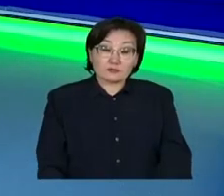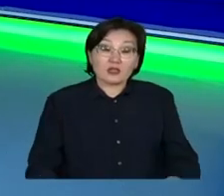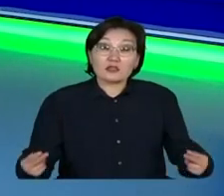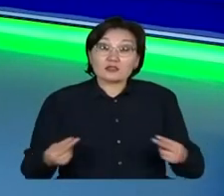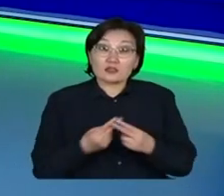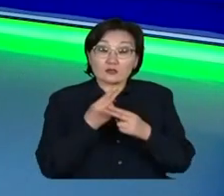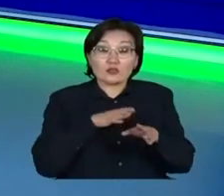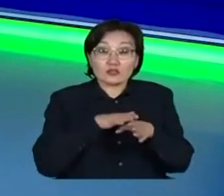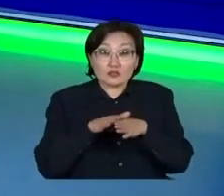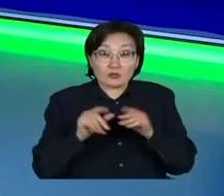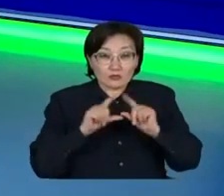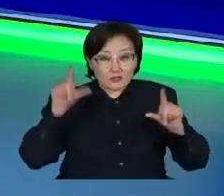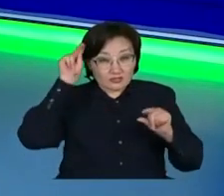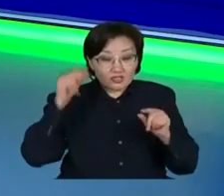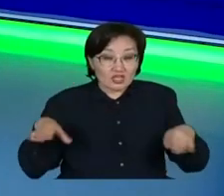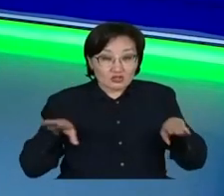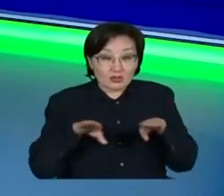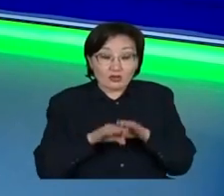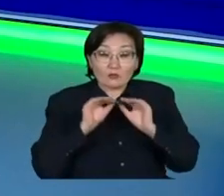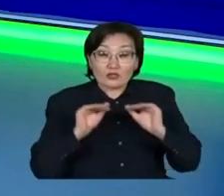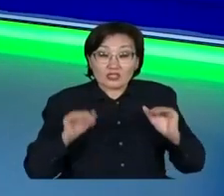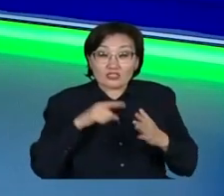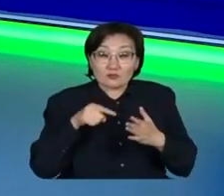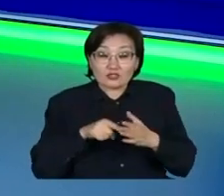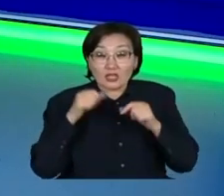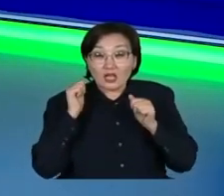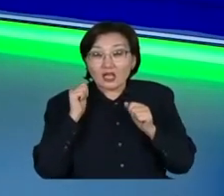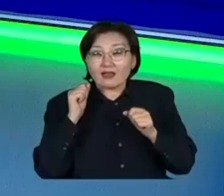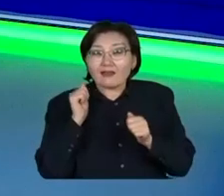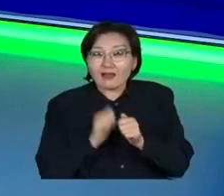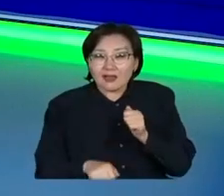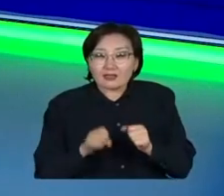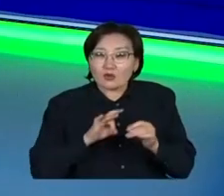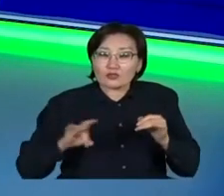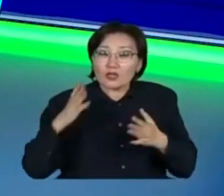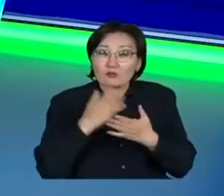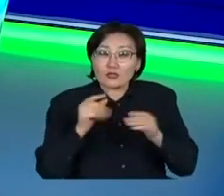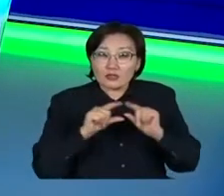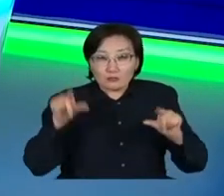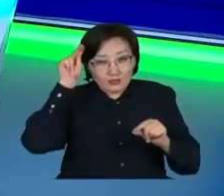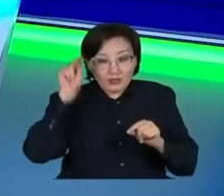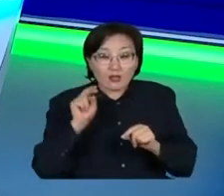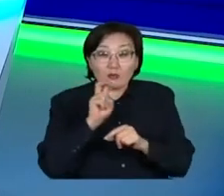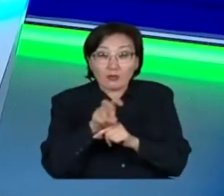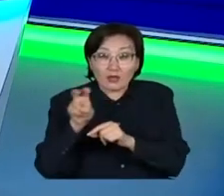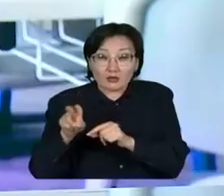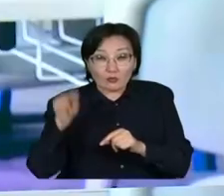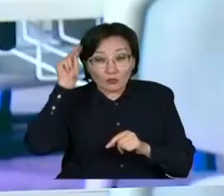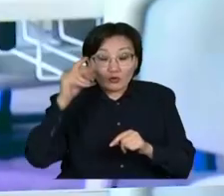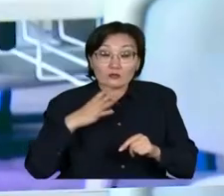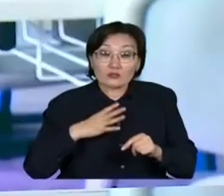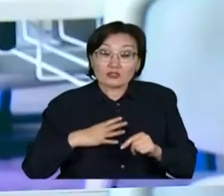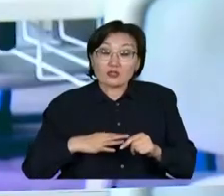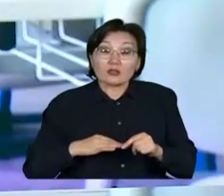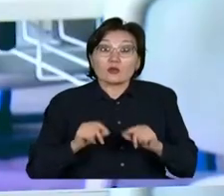Астанада бүтіндей бір мектеп жабылып қалып, оқушылар қаланың әр бұрышында орналасқан білім мекемелеріне қатынап оқуға мәжбүр.